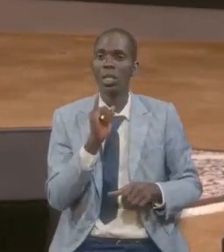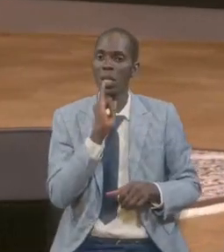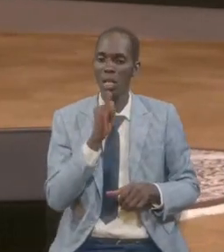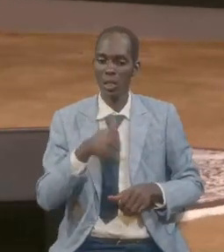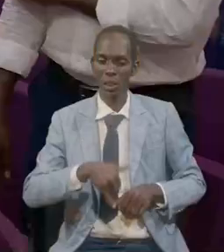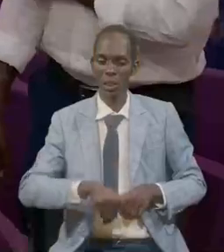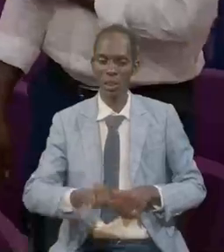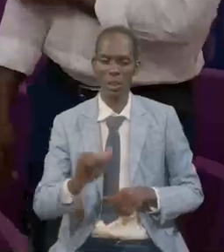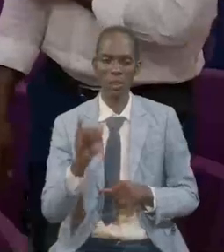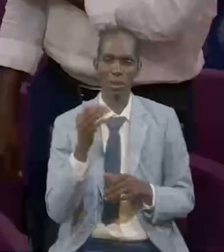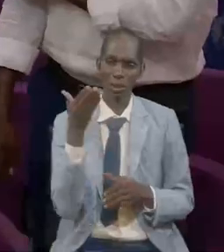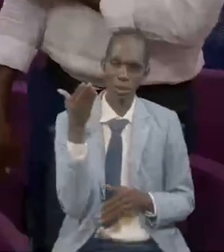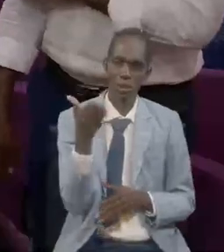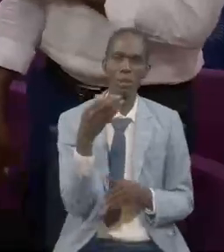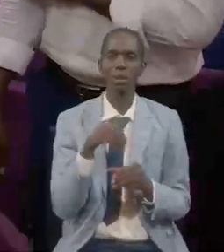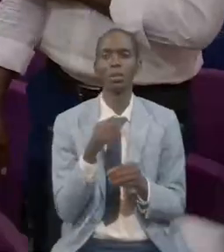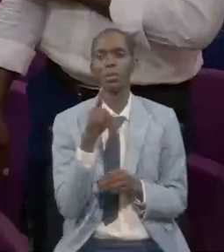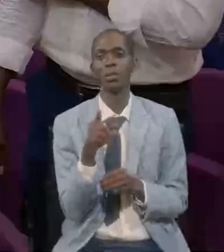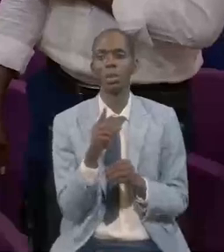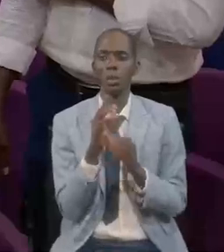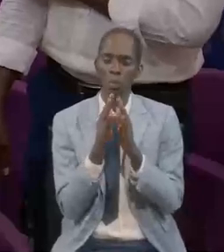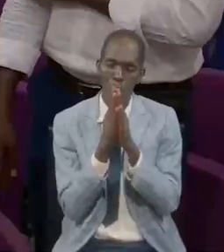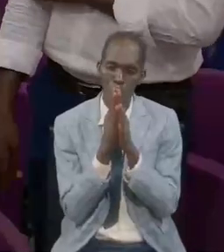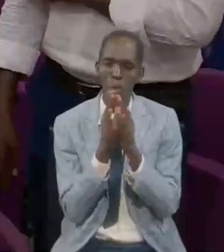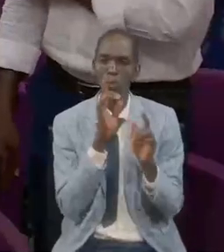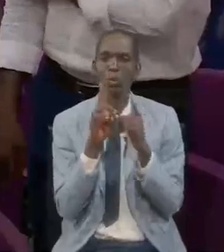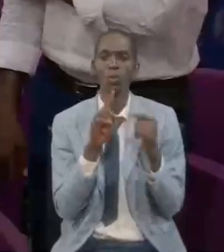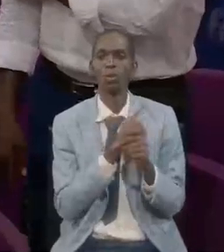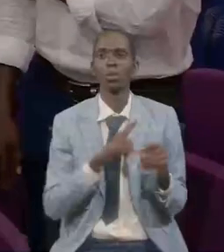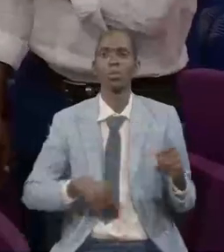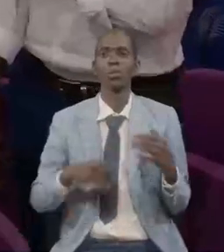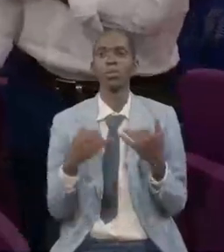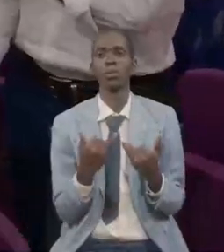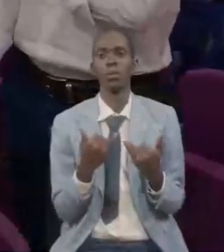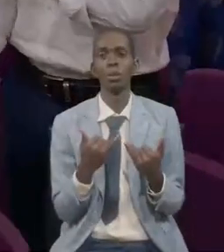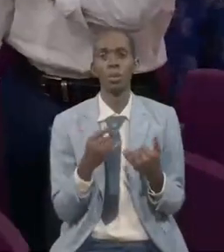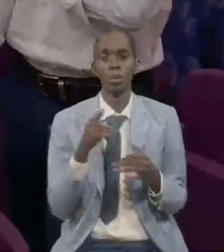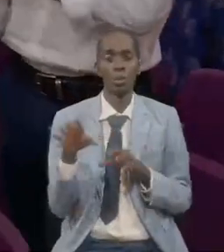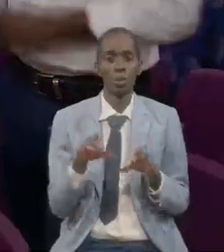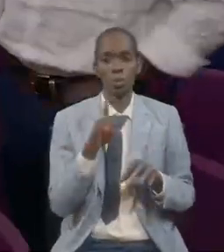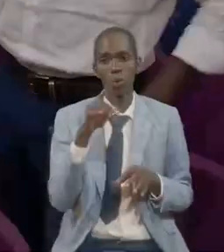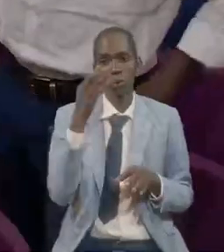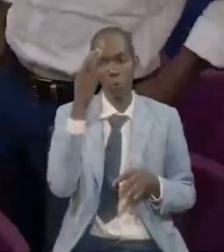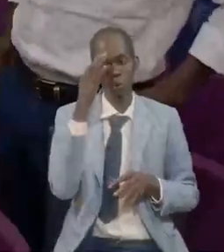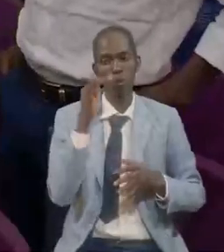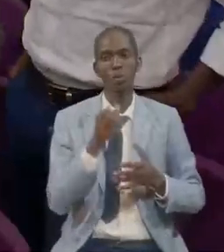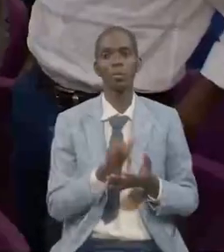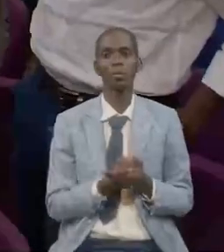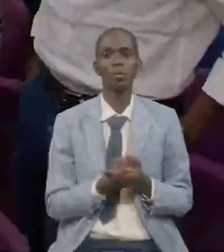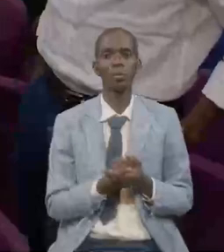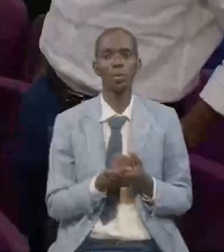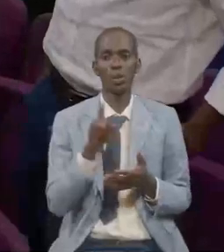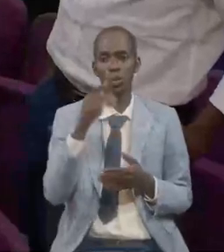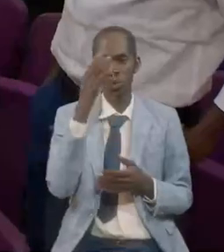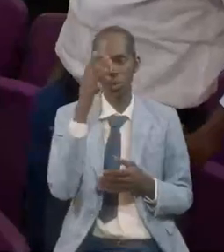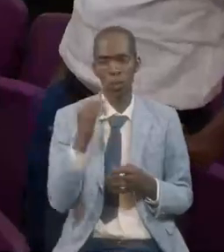salut là soit intact dans votre vie. Parlez au Seigneur. Est-ce que vous connaissez le jour où vous êtes